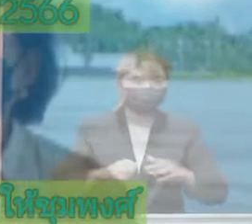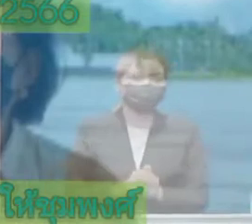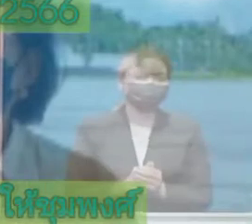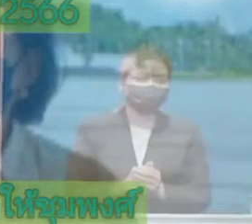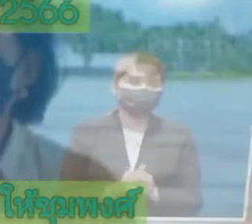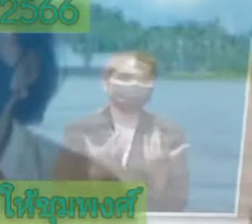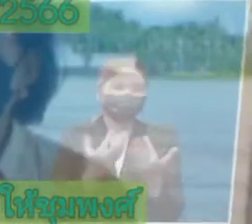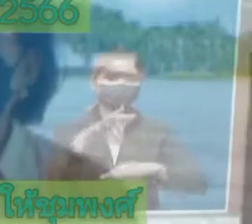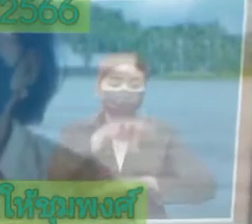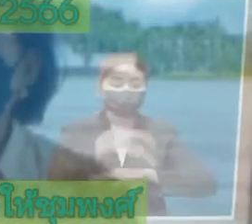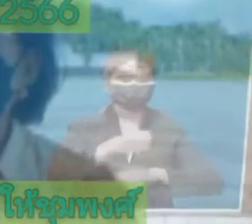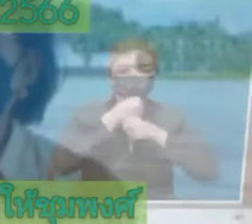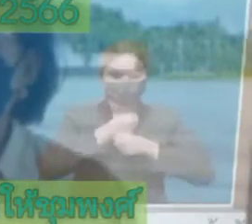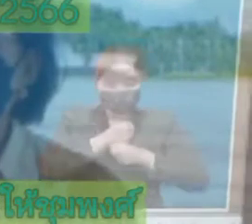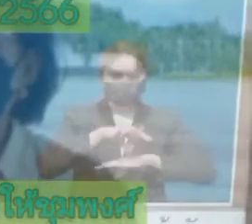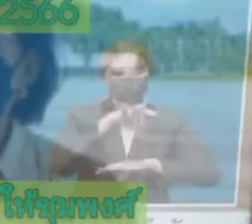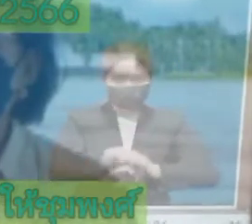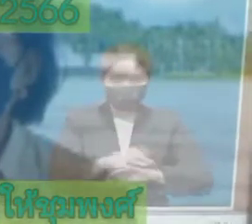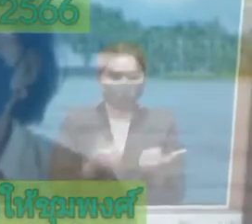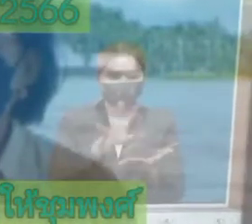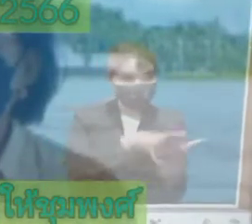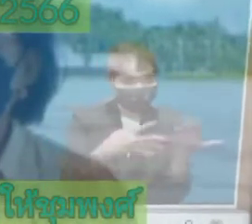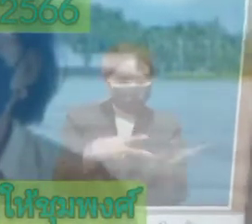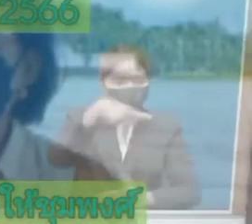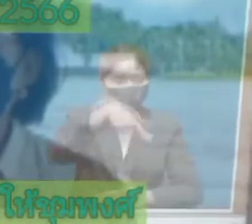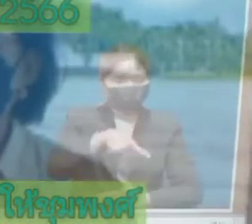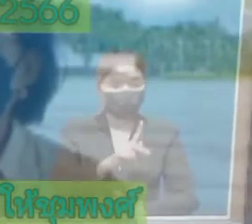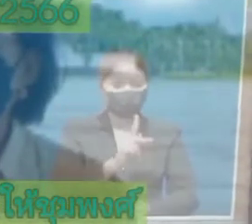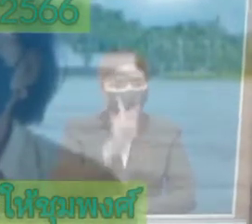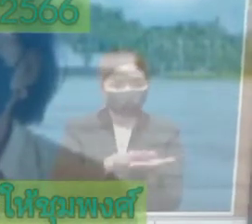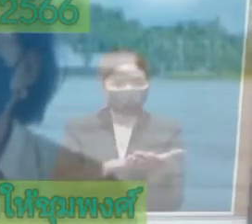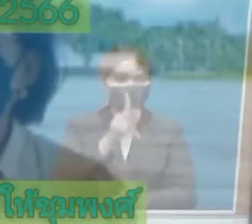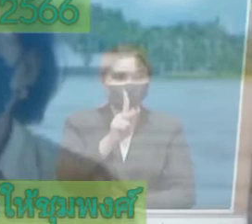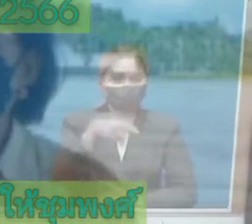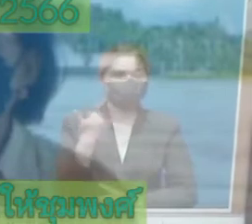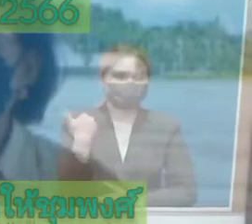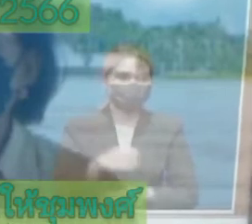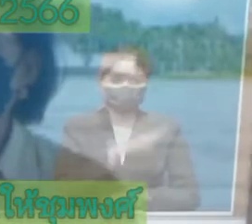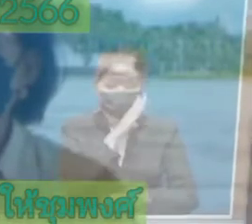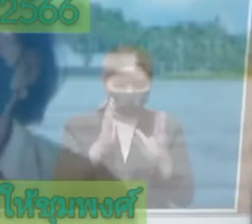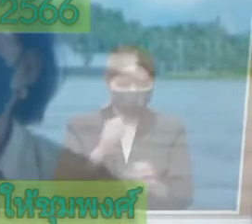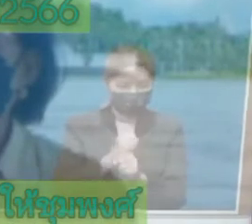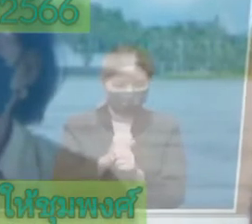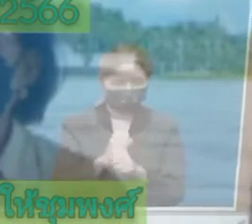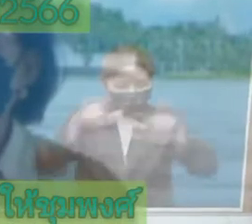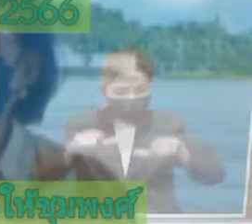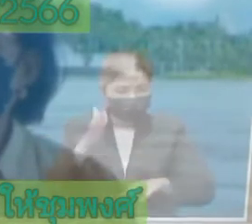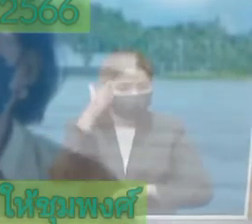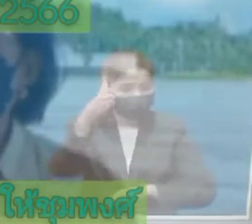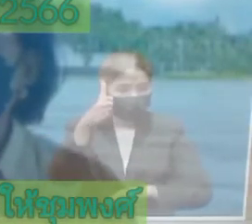ในแต่ละปีนะครับนี่อยู่ในแผนของกพ.อยู่แล้วนะแต่เดียวกันถ้ายังไม่พร้อมตรงนี้เราลดแล้วใครทำงานท่านนะครับผมให้ไว้ไปแล้วว่าทุก